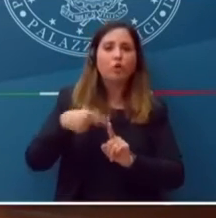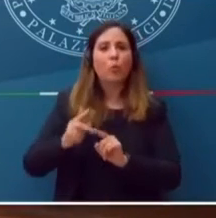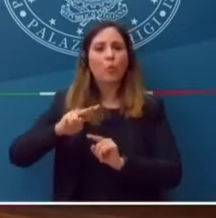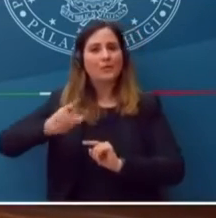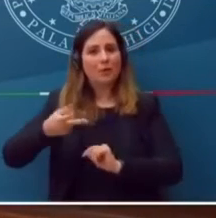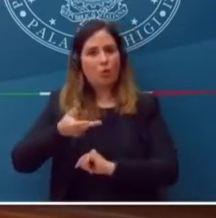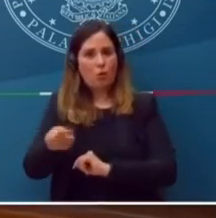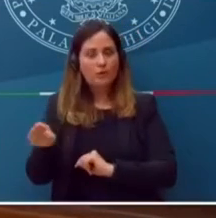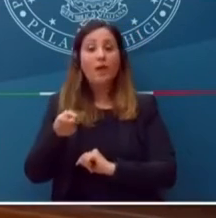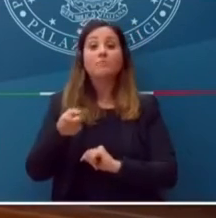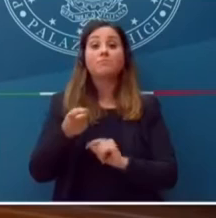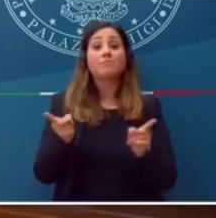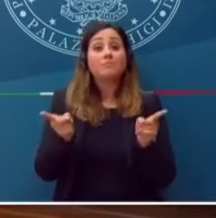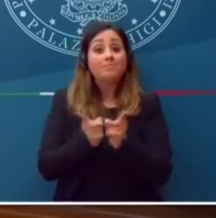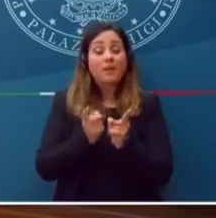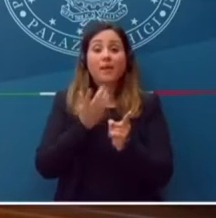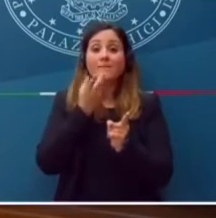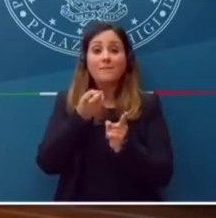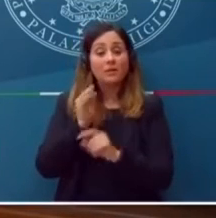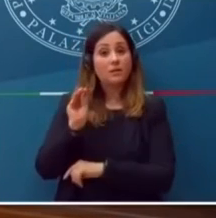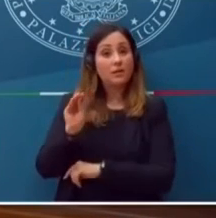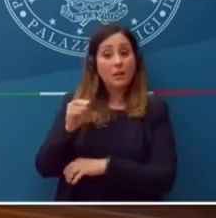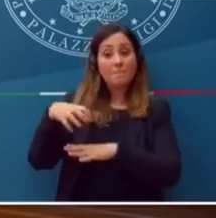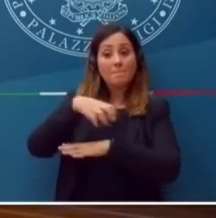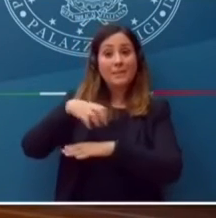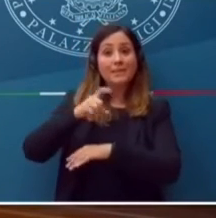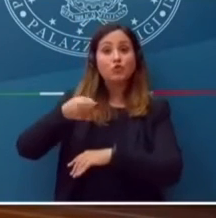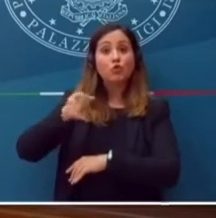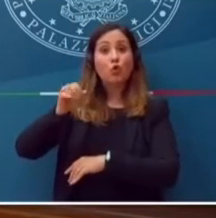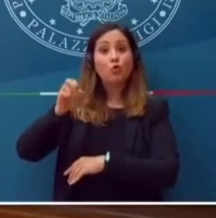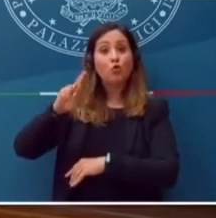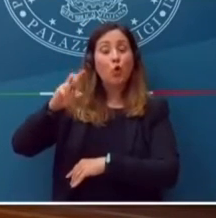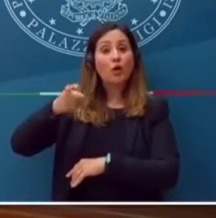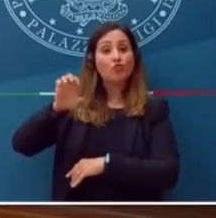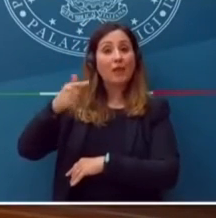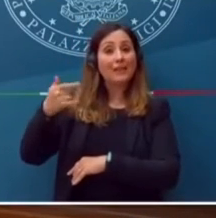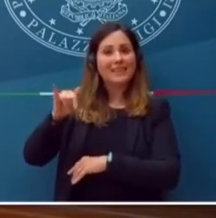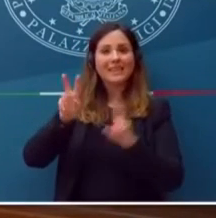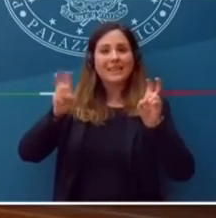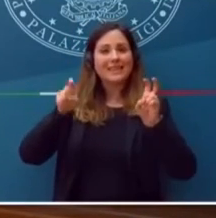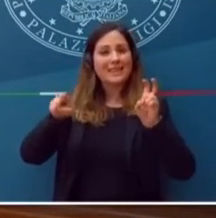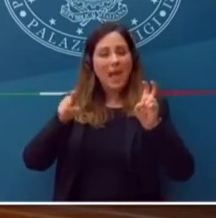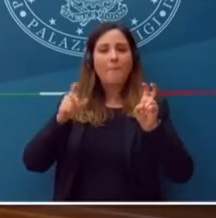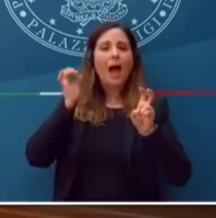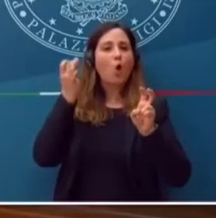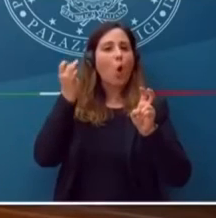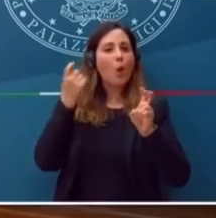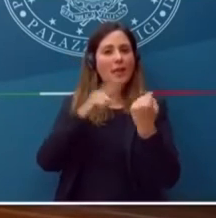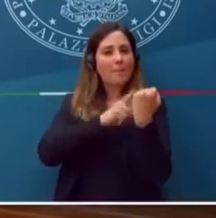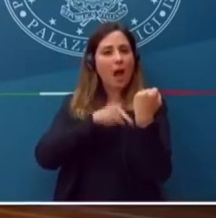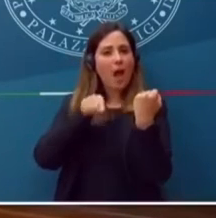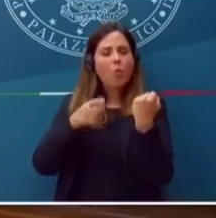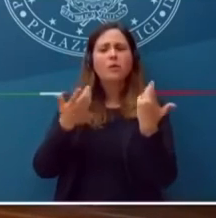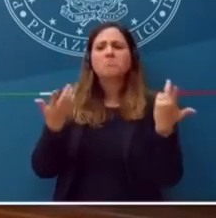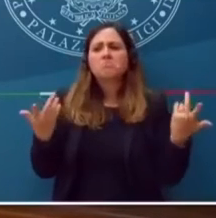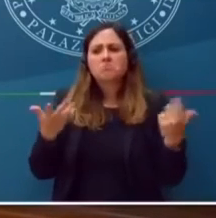volevo ricollegarmi un po' a quello che ha detto oggi il Ministro Giorgetti sul tema Golden Power, la possibile minaccia che può venire dalla